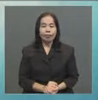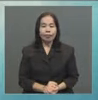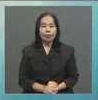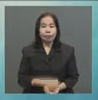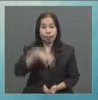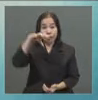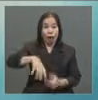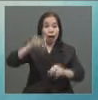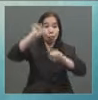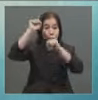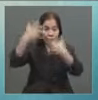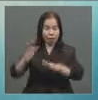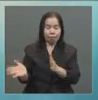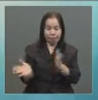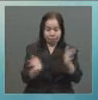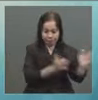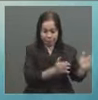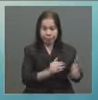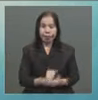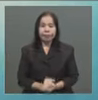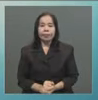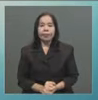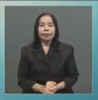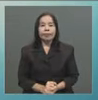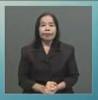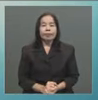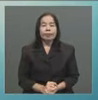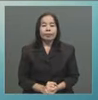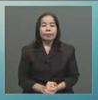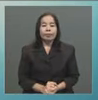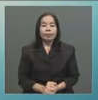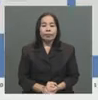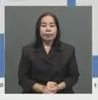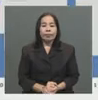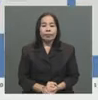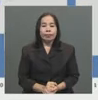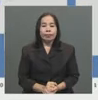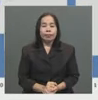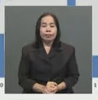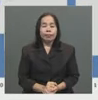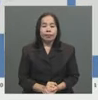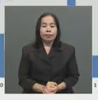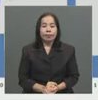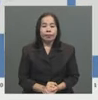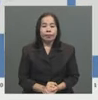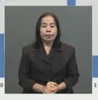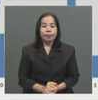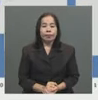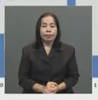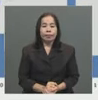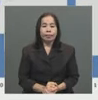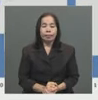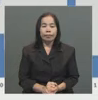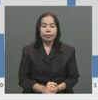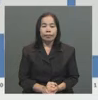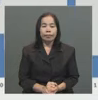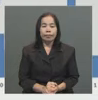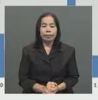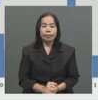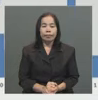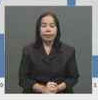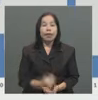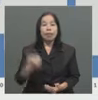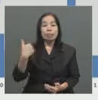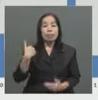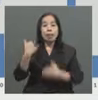างนะครับกลุ่มคนอื่นๆบ้างพวกที่นะครับกลับมาจากพื้น